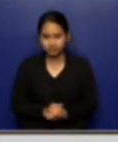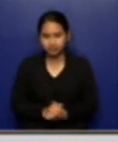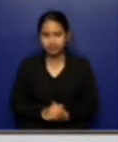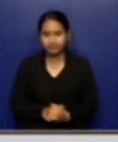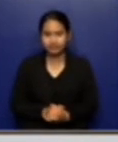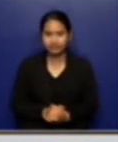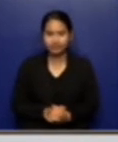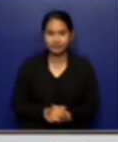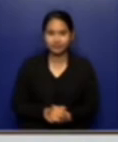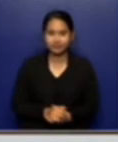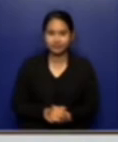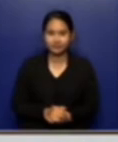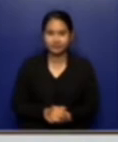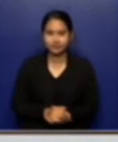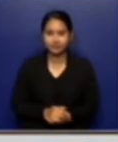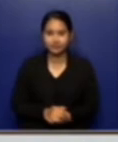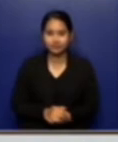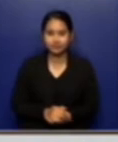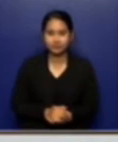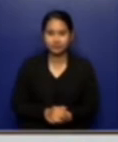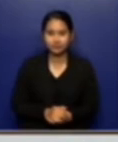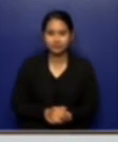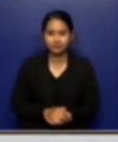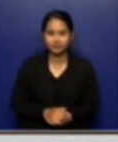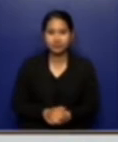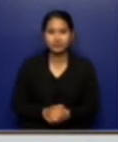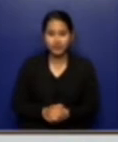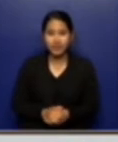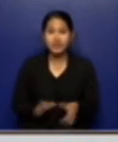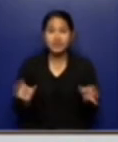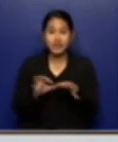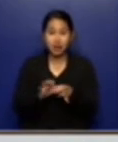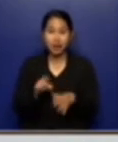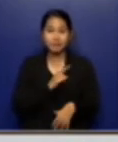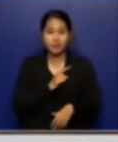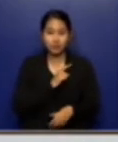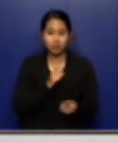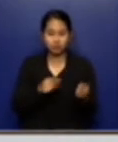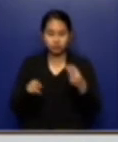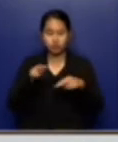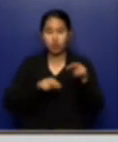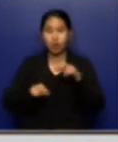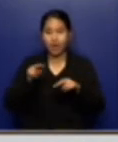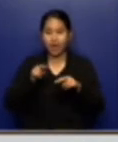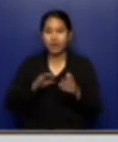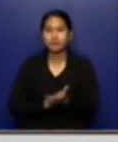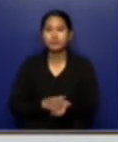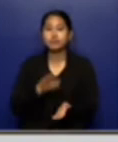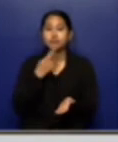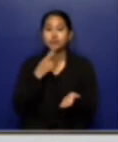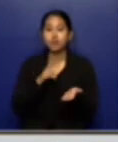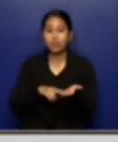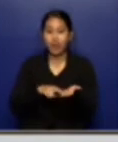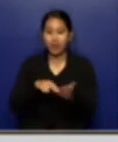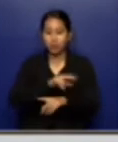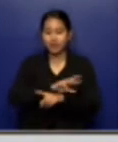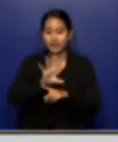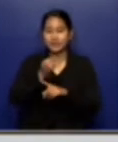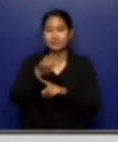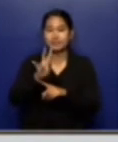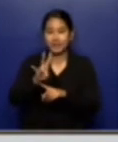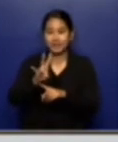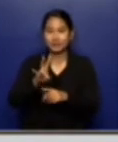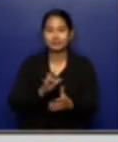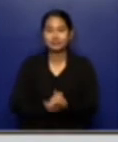แต่สิ่งที่ท่านรองวิษณุเองซึ่งกำกับดูแลนะฮะมีหนังสือที่มท.ลงวันที่17เนี่ยโดยกร